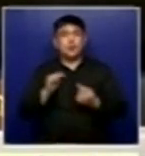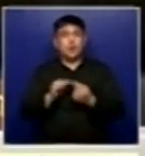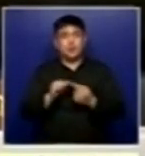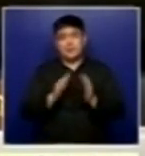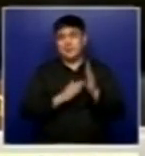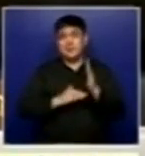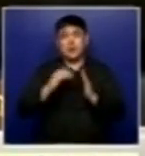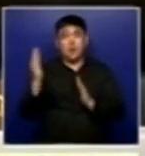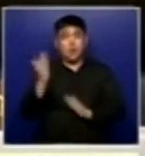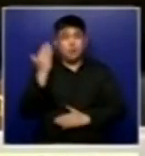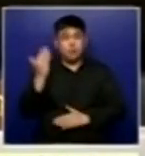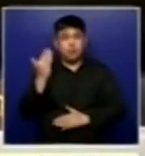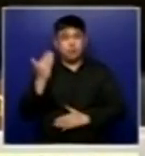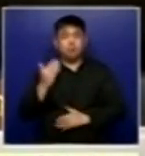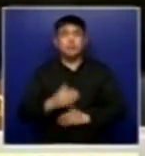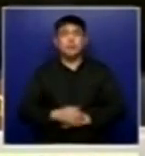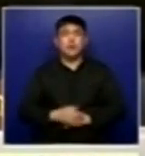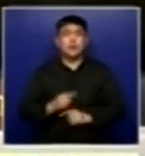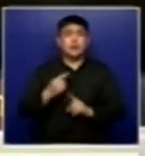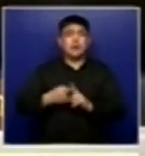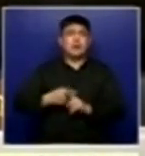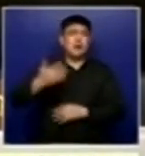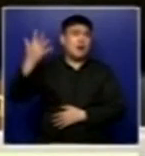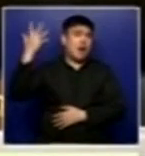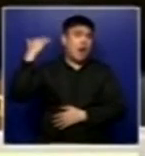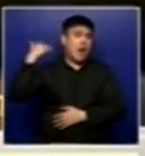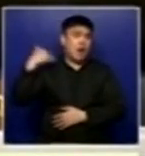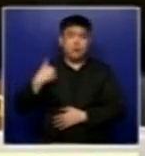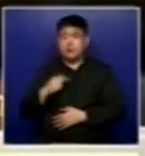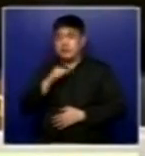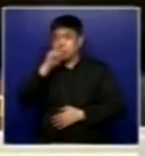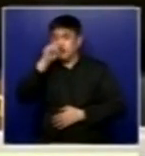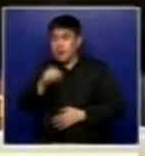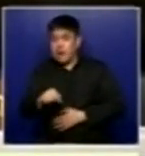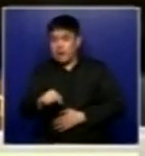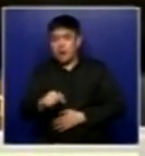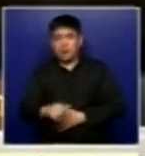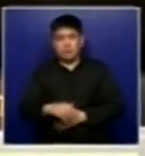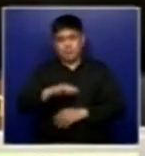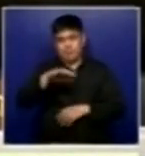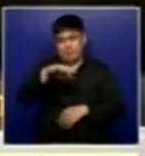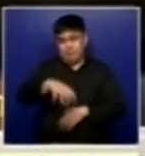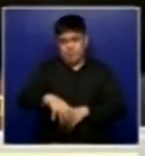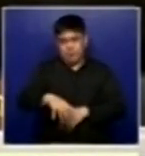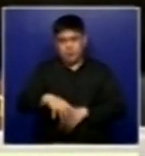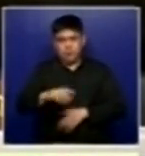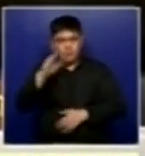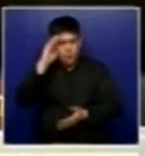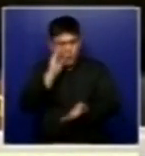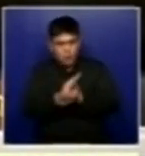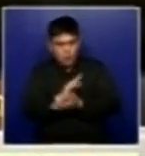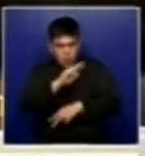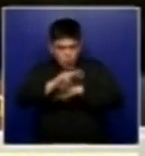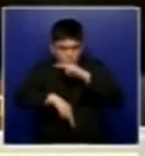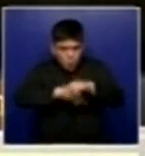ากการอภิปรายงบประมาณก็ท่านรัฐมนตรีท่านก็ได้สั่งการให้เจ้าหน้าที่นะท้องที่ตำรวจท้องที่นั้นไปตรวจสอบนะครับ